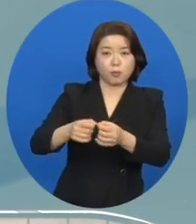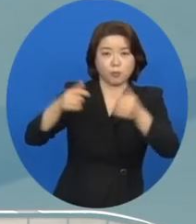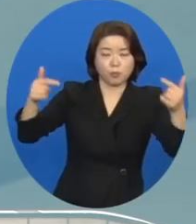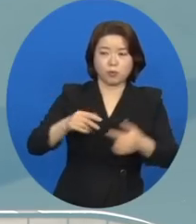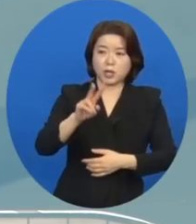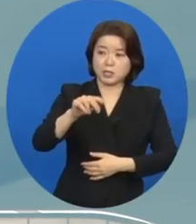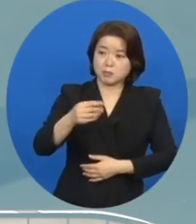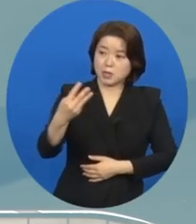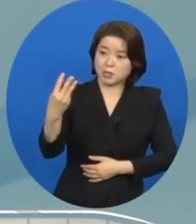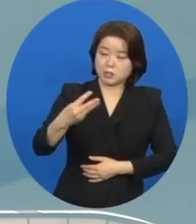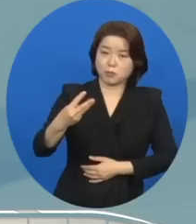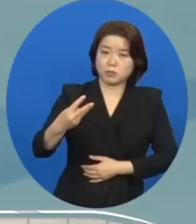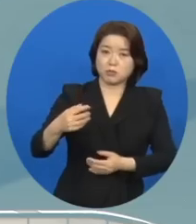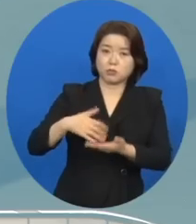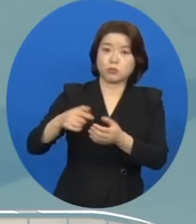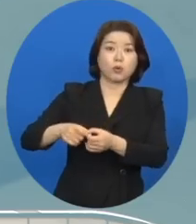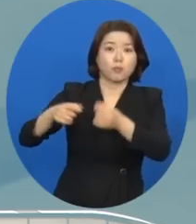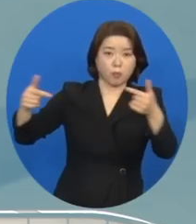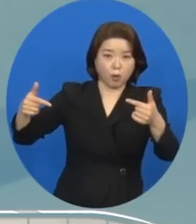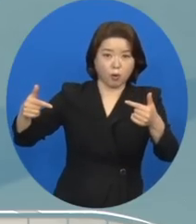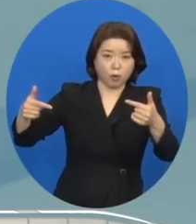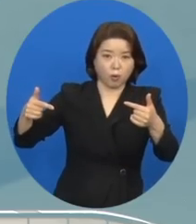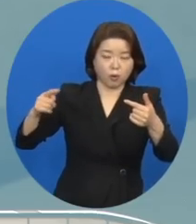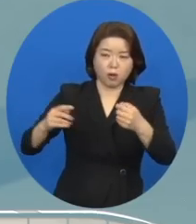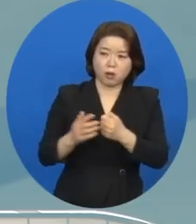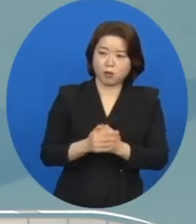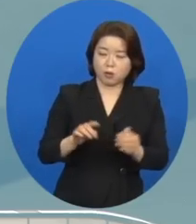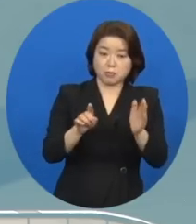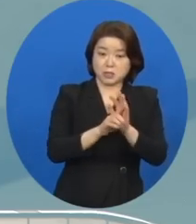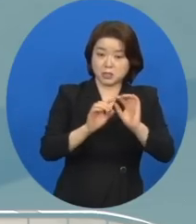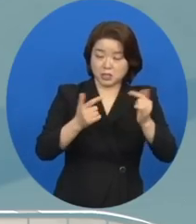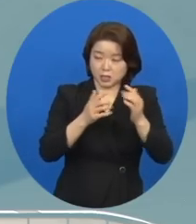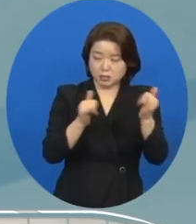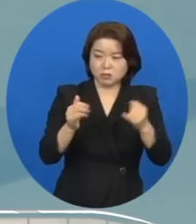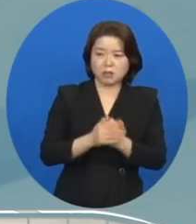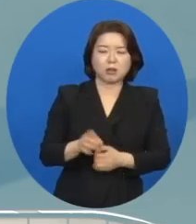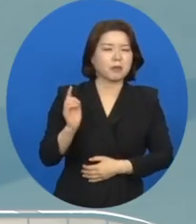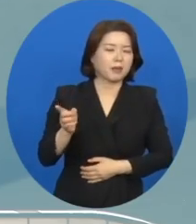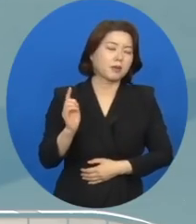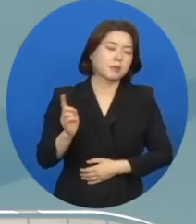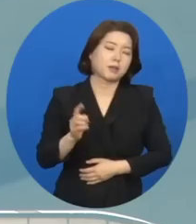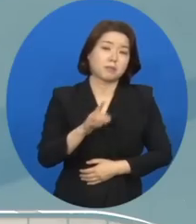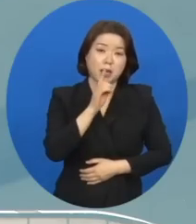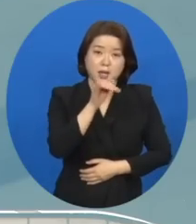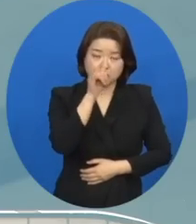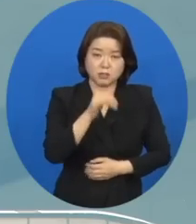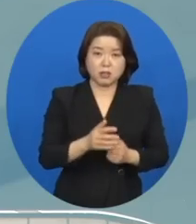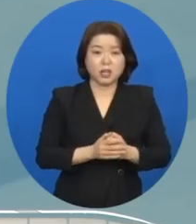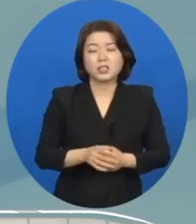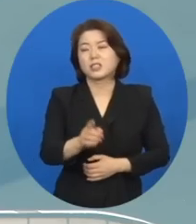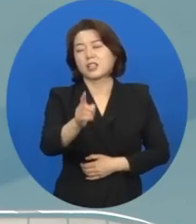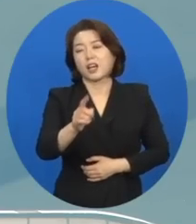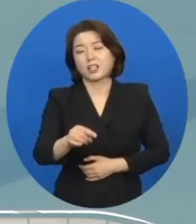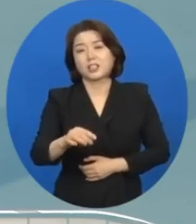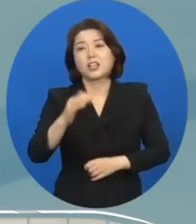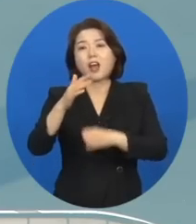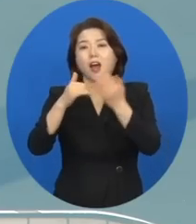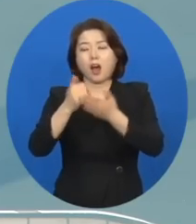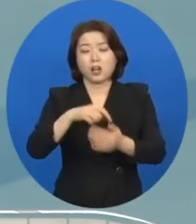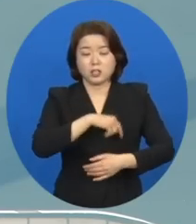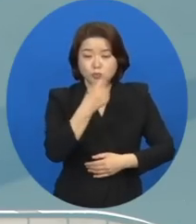명이 늘었답니다. 이런 상황을 두고 믿지 않는 사람들은 조롱을 한다고 해요. 뭐냐면, 야, 너희 하나님은 북한과